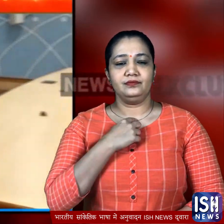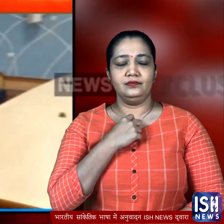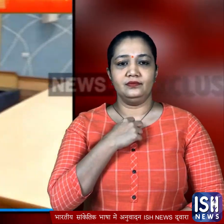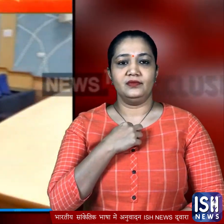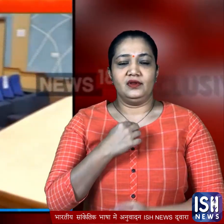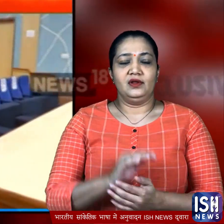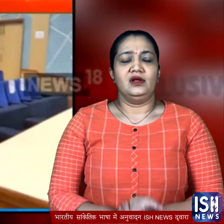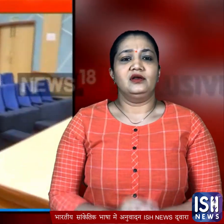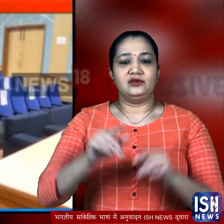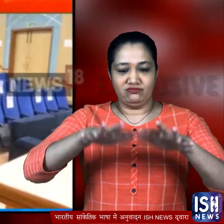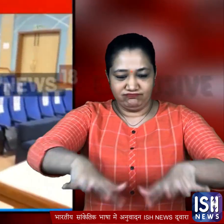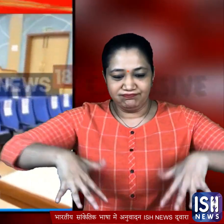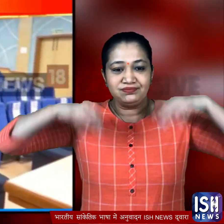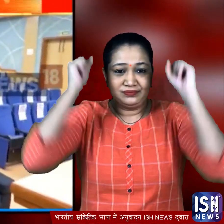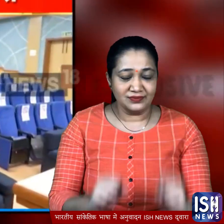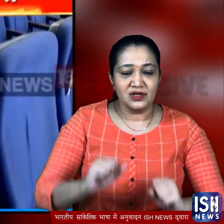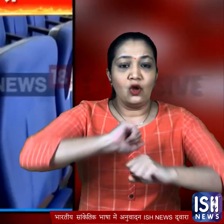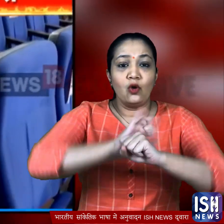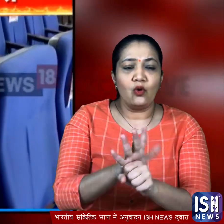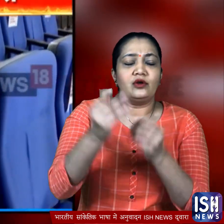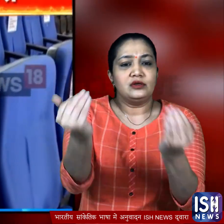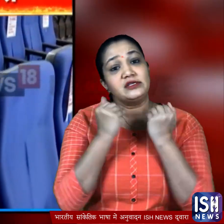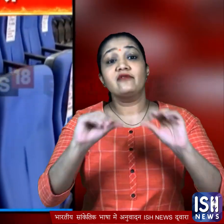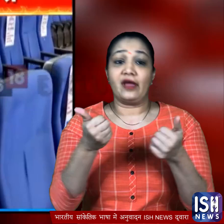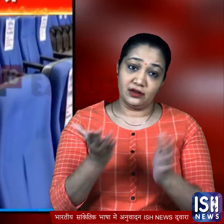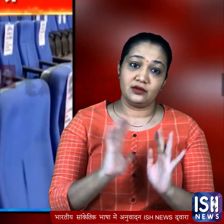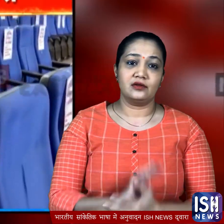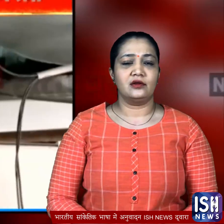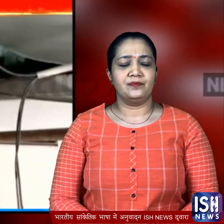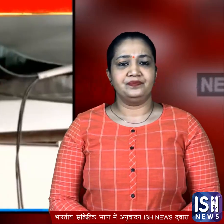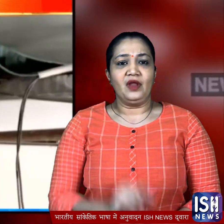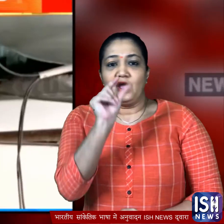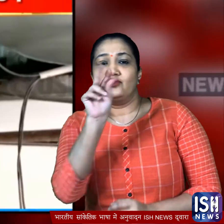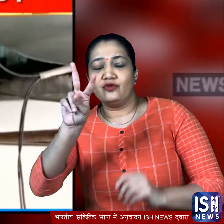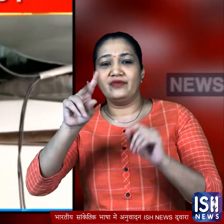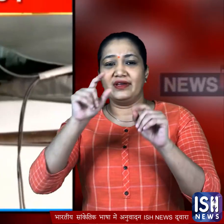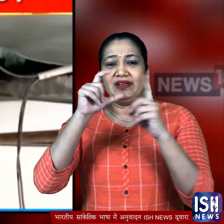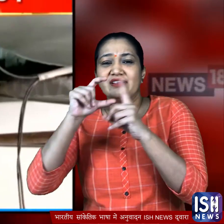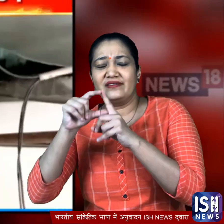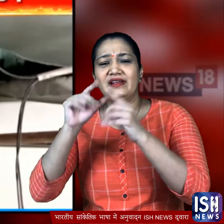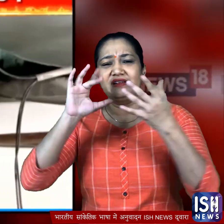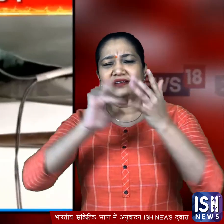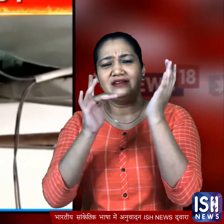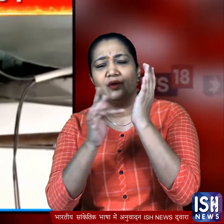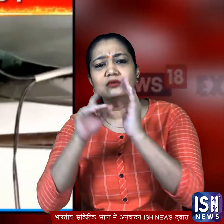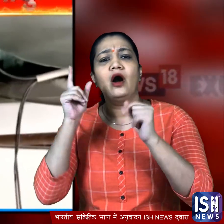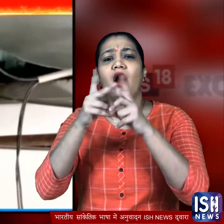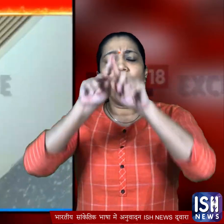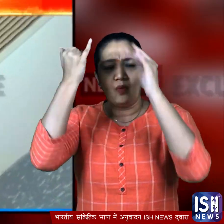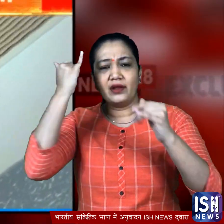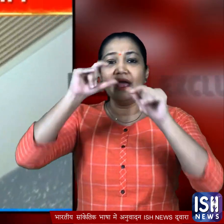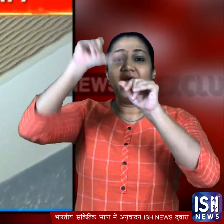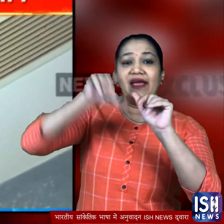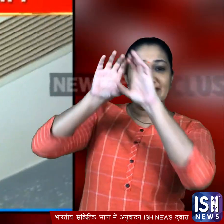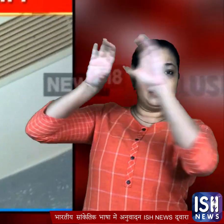क्योंकि इस सिस्टम की वजह से एक ऑडिटोरियम में बैठे लोगों को कोरोना के खतरे से बचाया जा सकता है। अल्ट्रावायलेट डिसइंफेक्शन सिस्टम एक ऐसा सिस्टम है जिसे ऑडिटोरियम